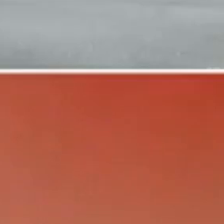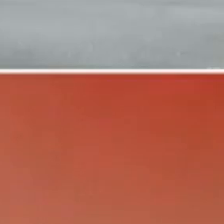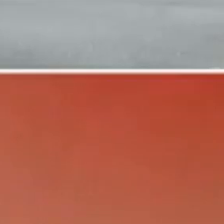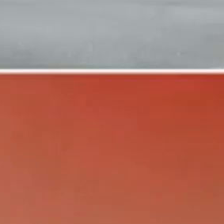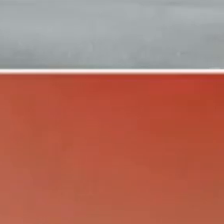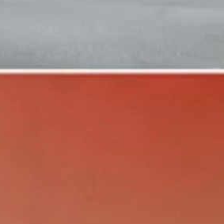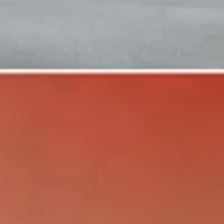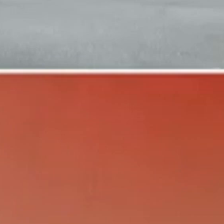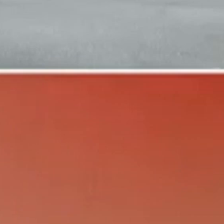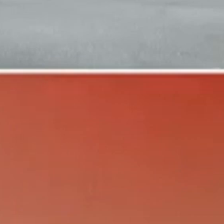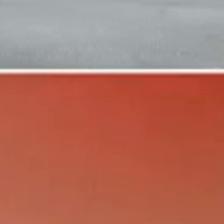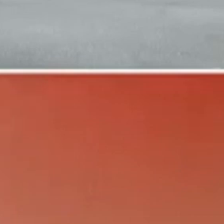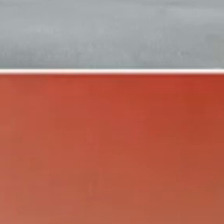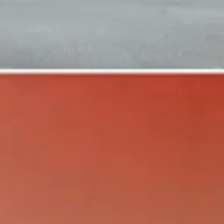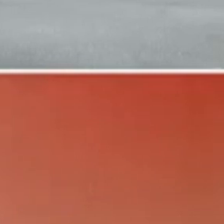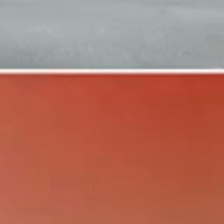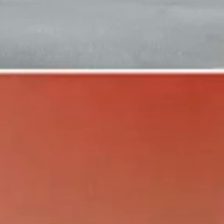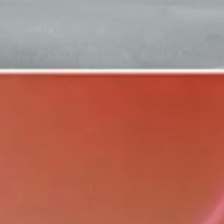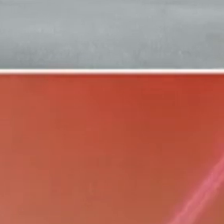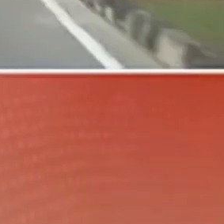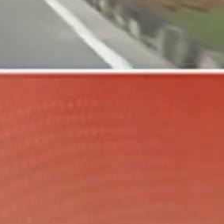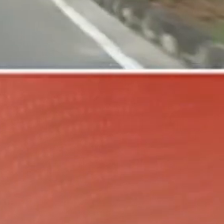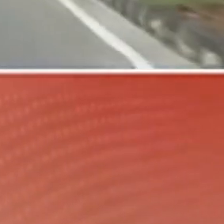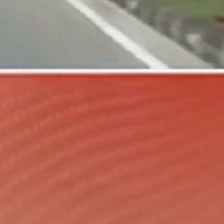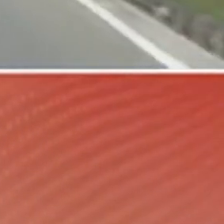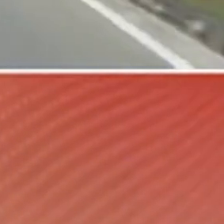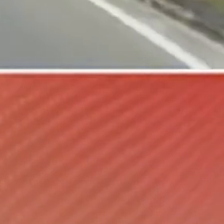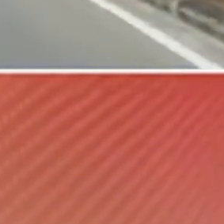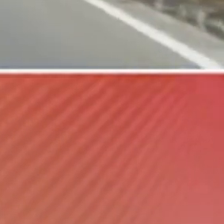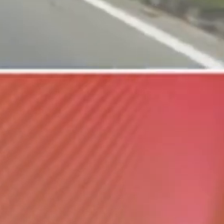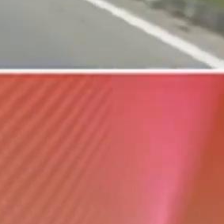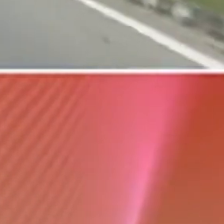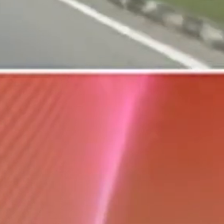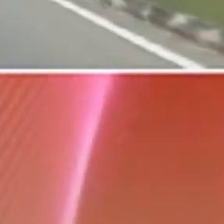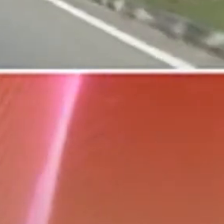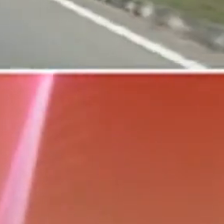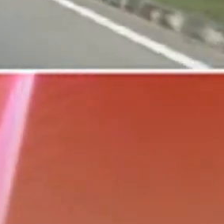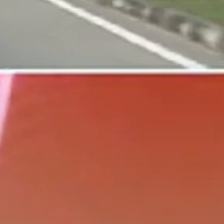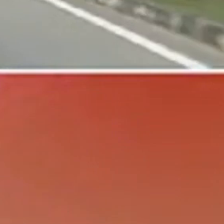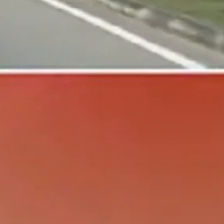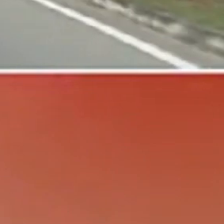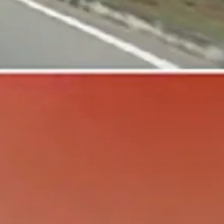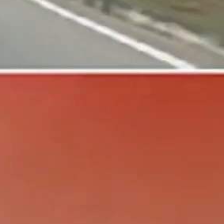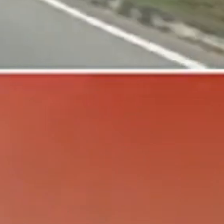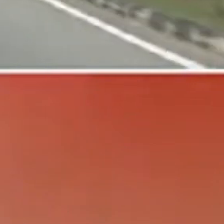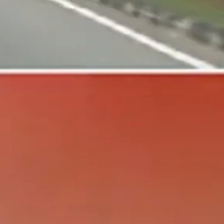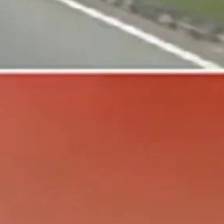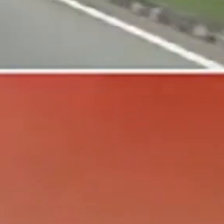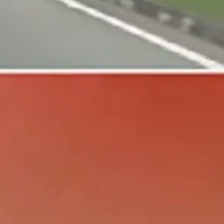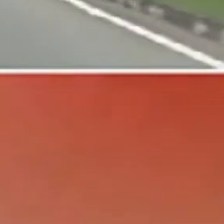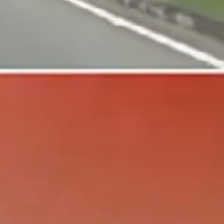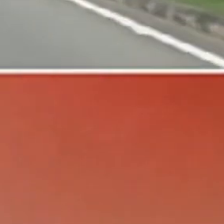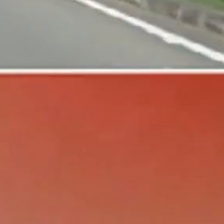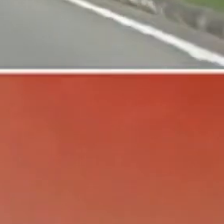PKPD pentadbiran di Aman Jaya Kedah dilanjutkan selama 3 hari sehingga